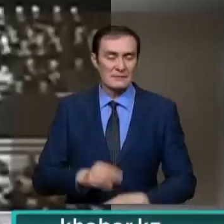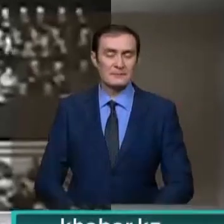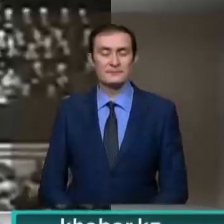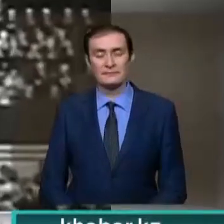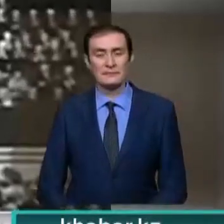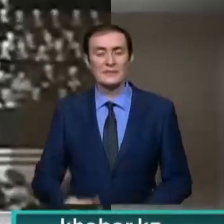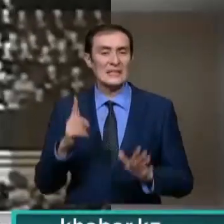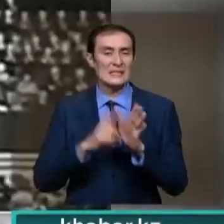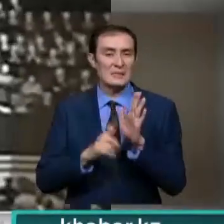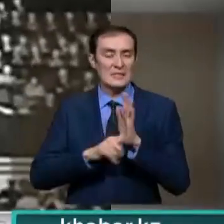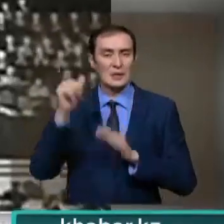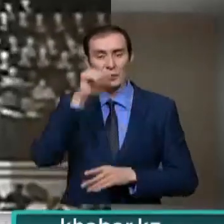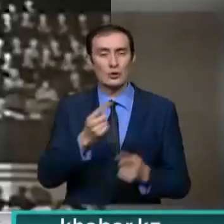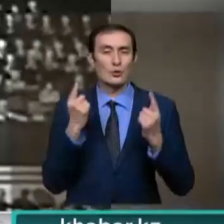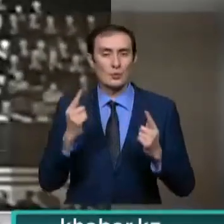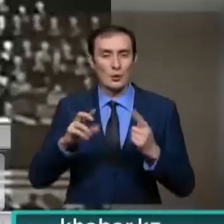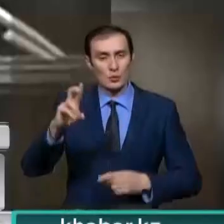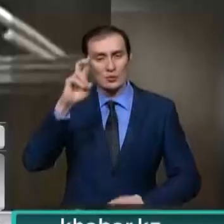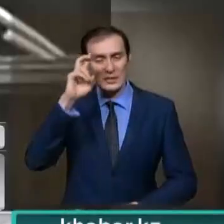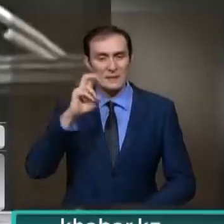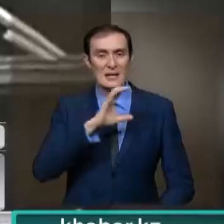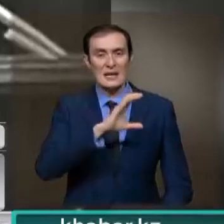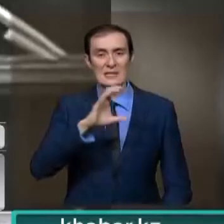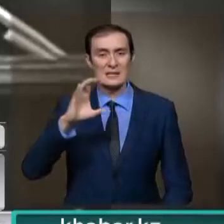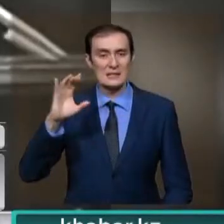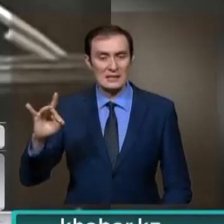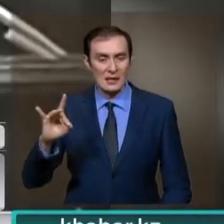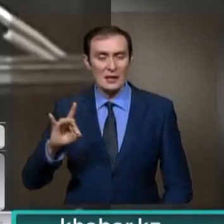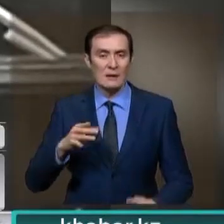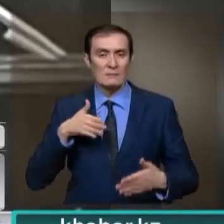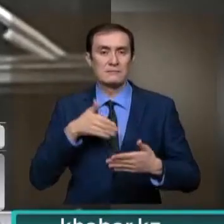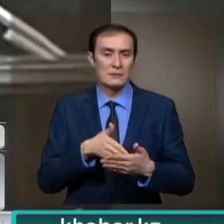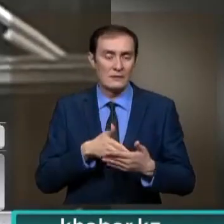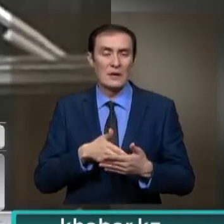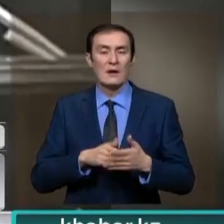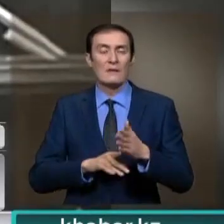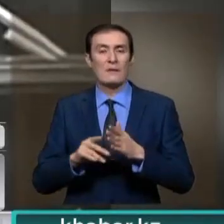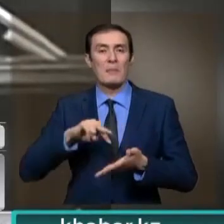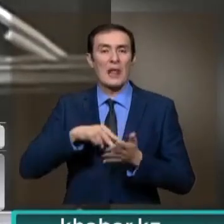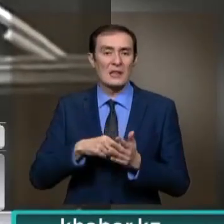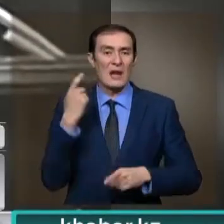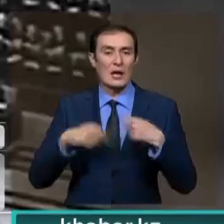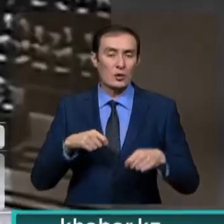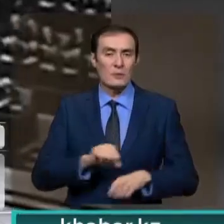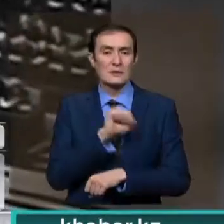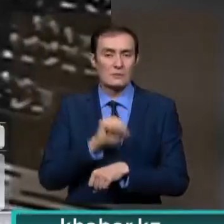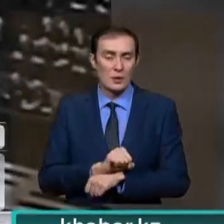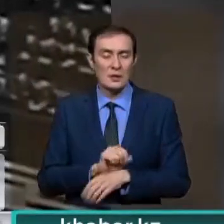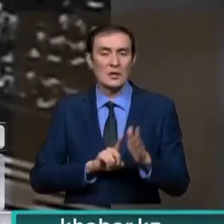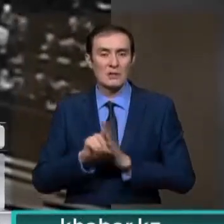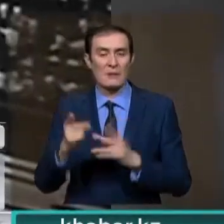70-е годы гигантской империи под названием советский союз зашла в тупик сверху а новая экономика дала сбой а позже